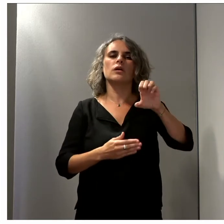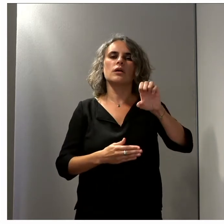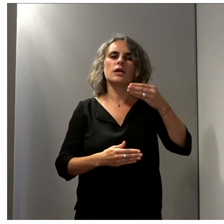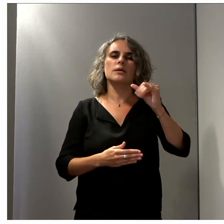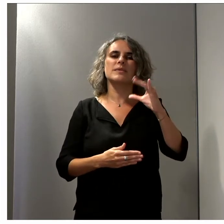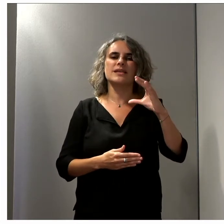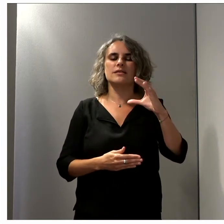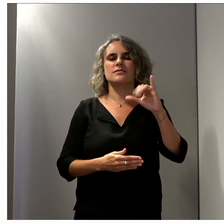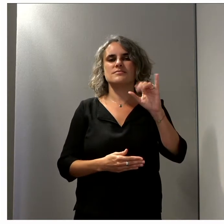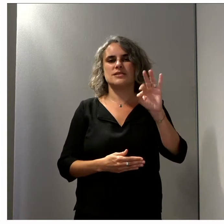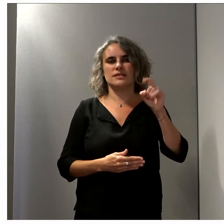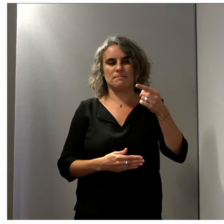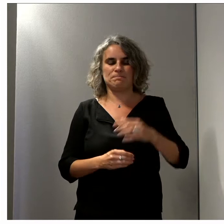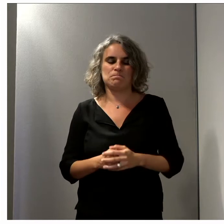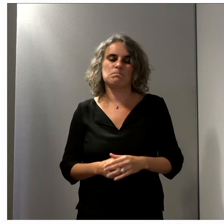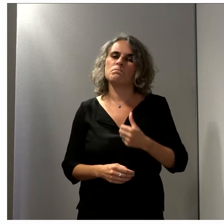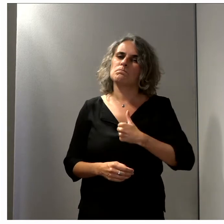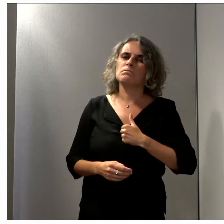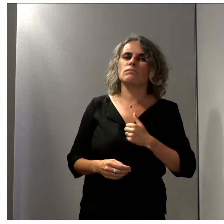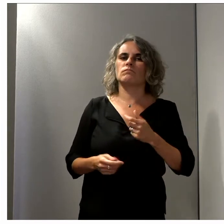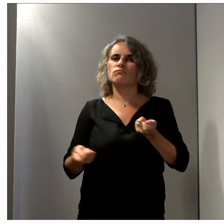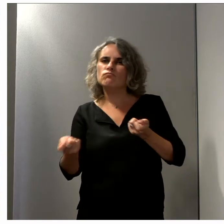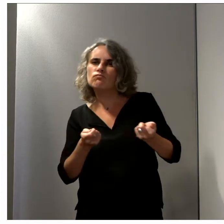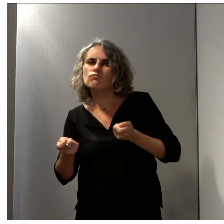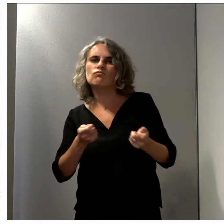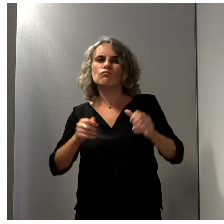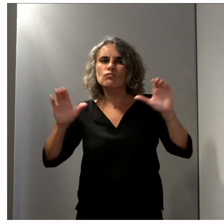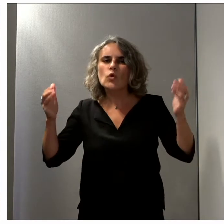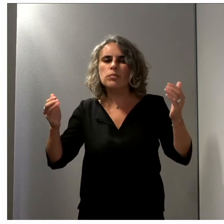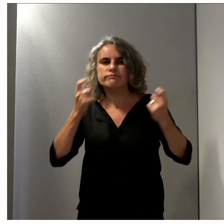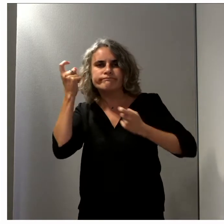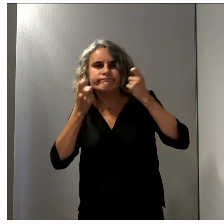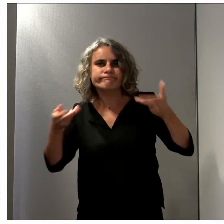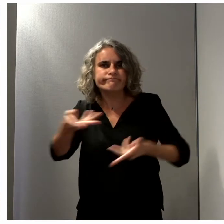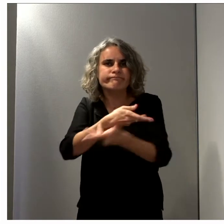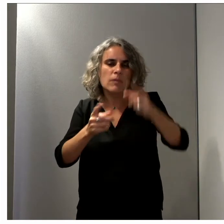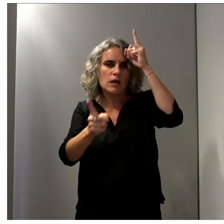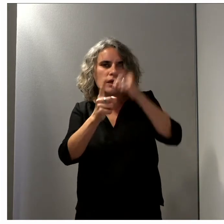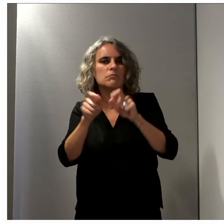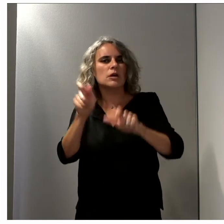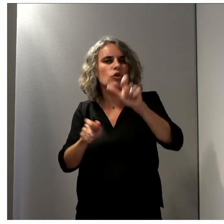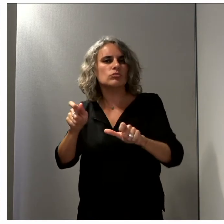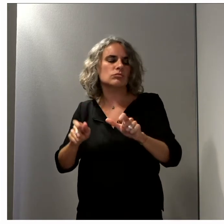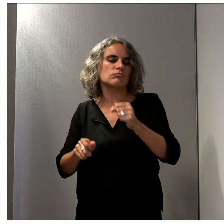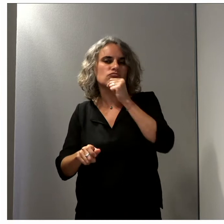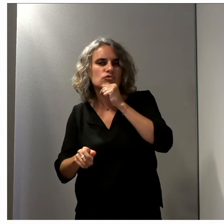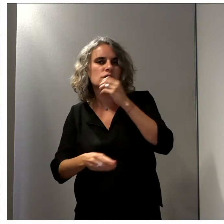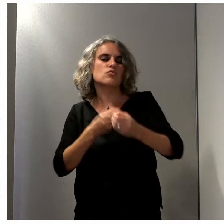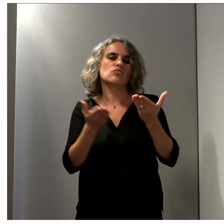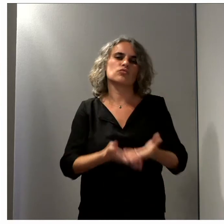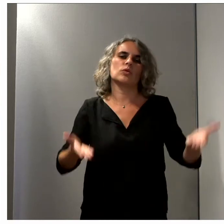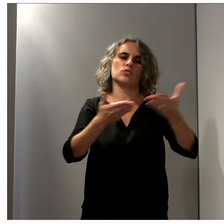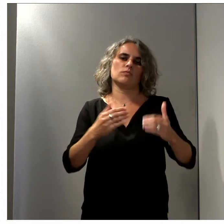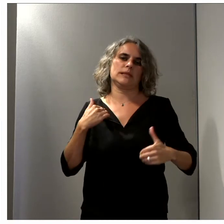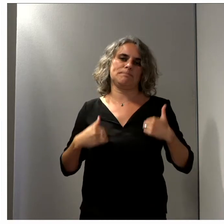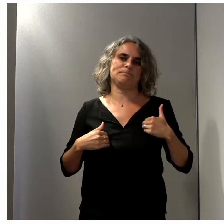essayer d'animer des intelligences collectives autour de questions en lien avec l'accompagnement des personnes âgées ou en situation de handicap. Alors, on a